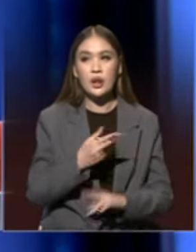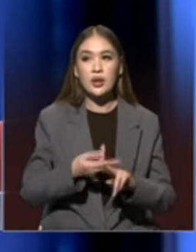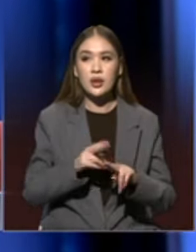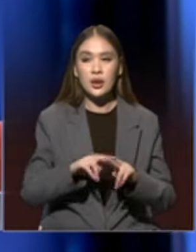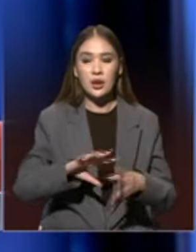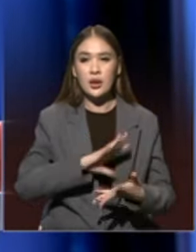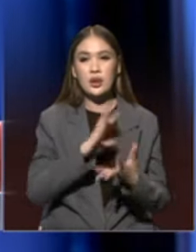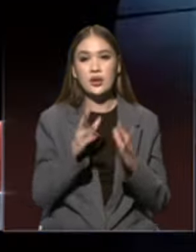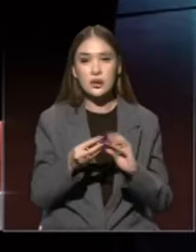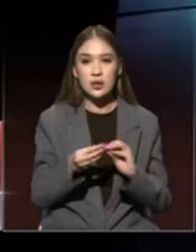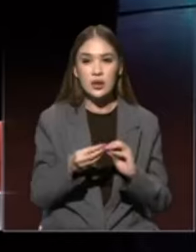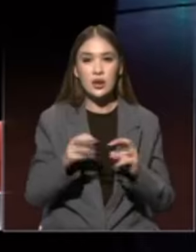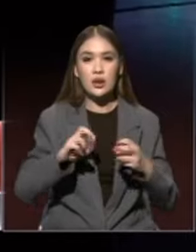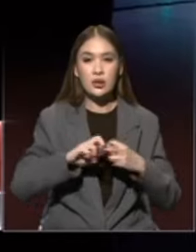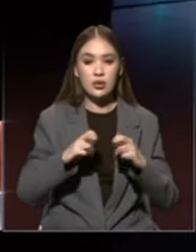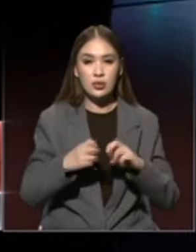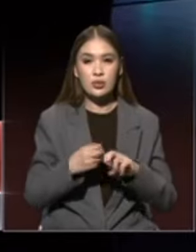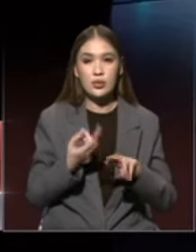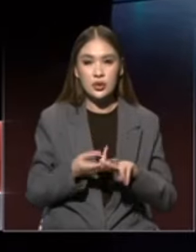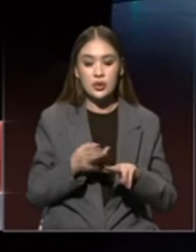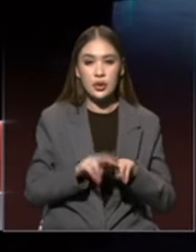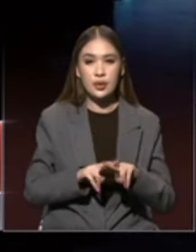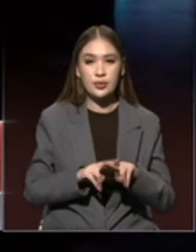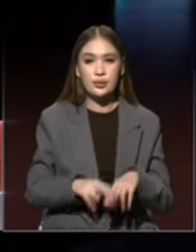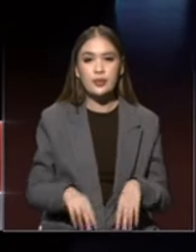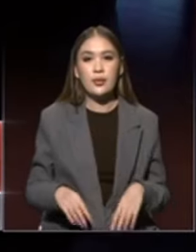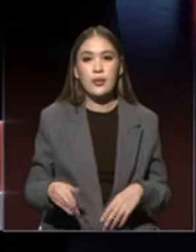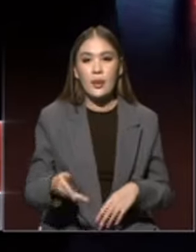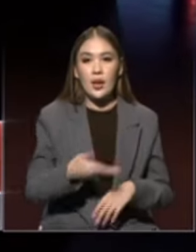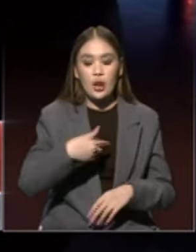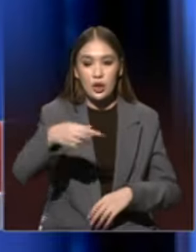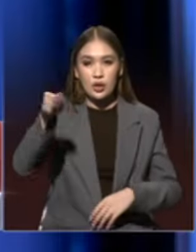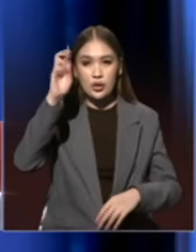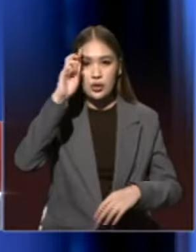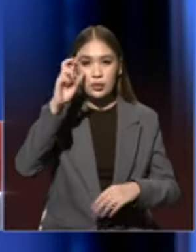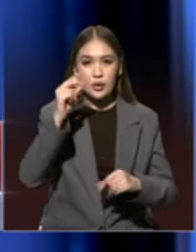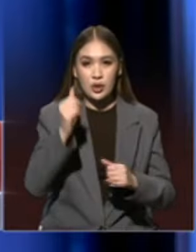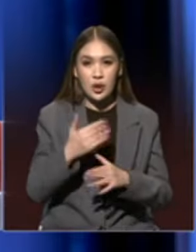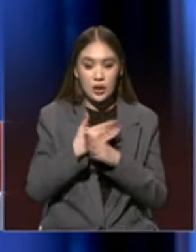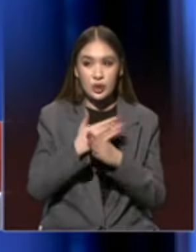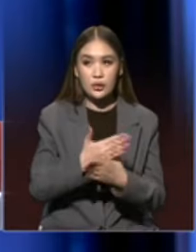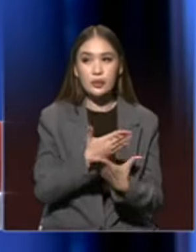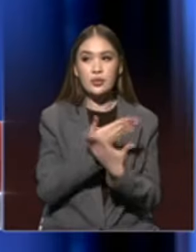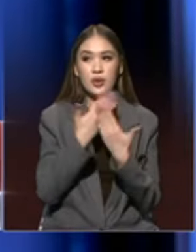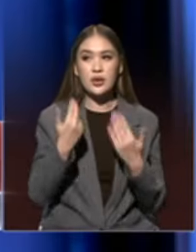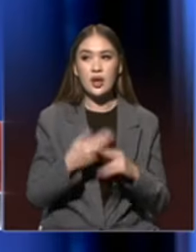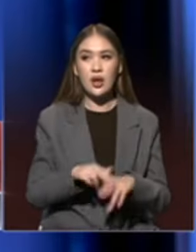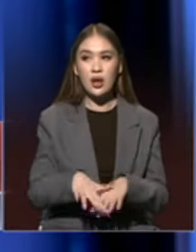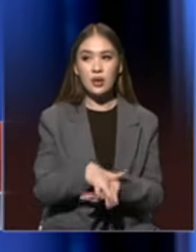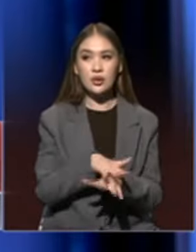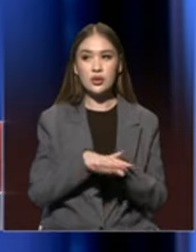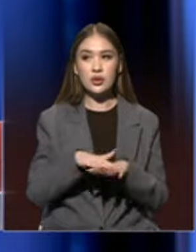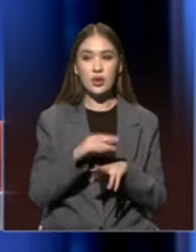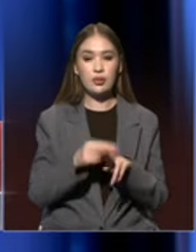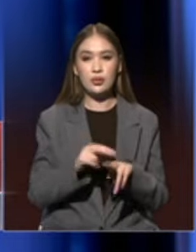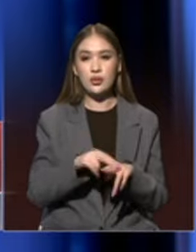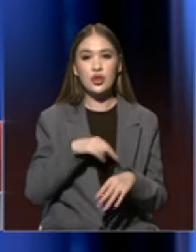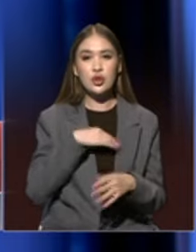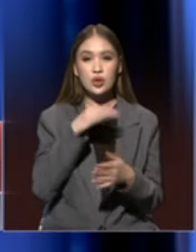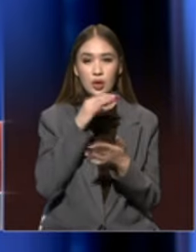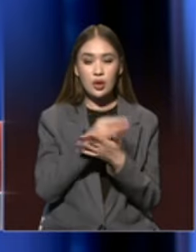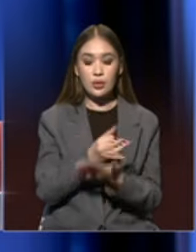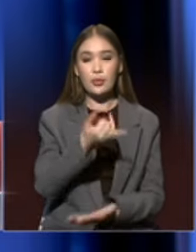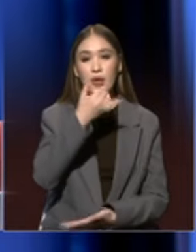бұның артында жатқан сол. Ертең маған үкіметтің резервіне ақша бөлінбесе, мен халықтың алдында мына нәрселерге жауап бере алмаймын деп тұр